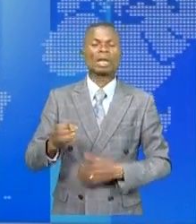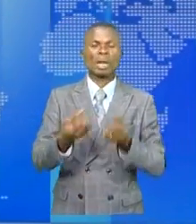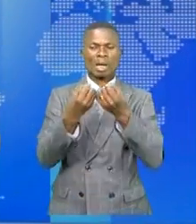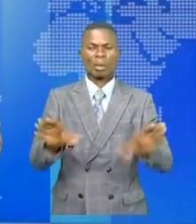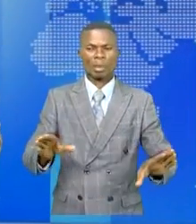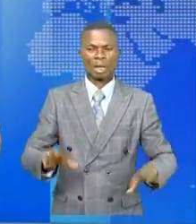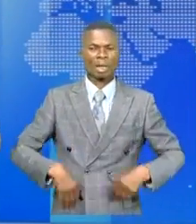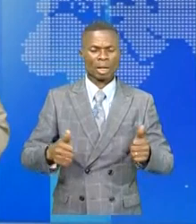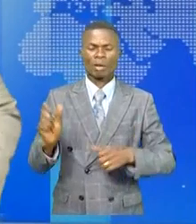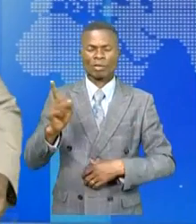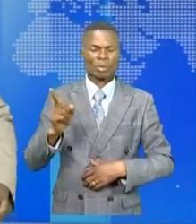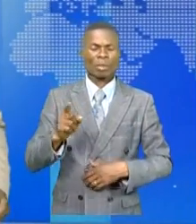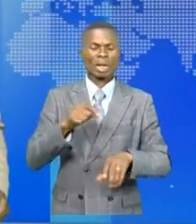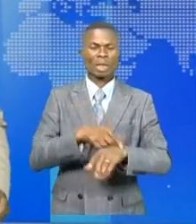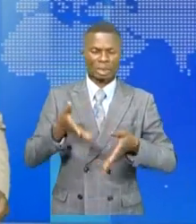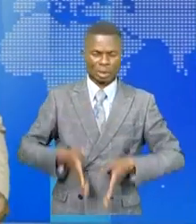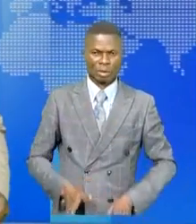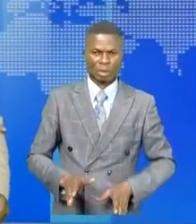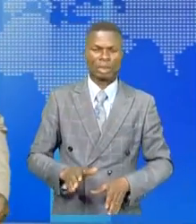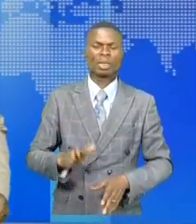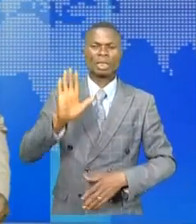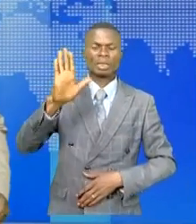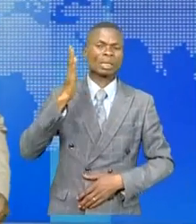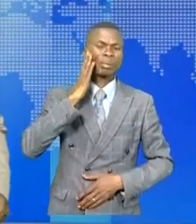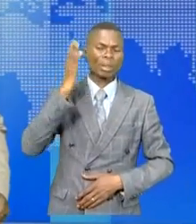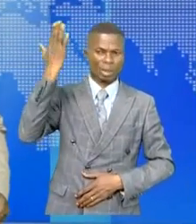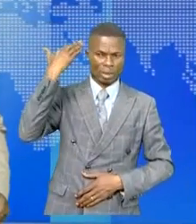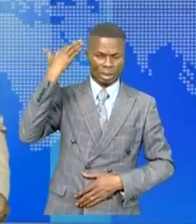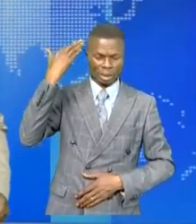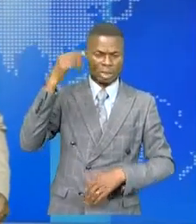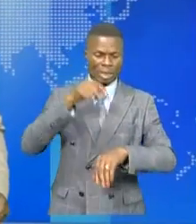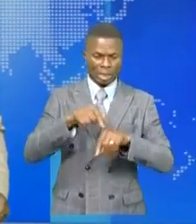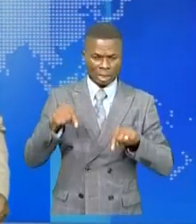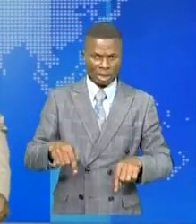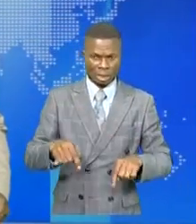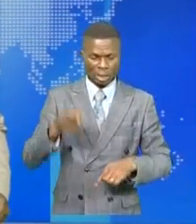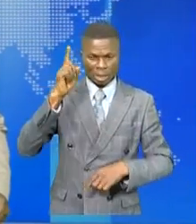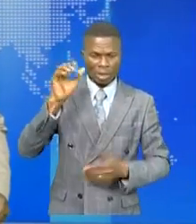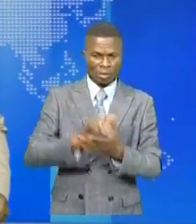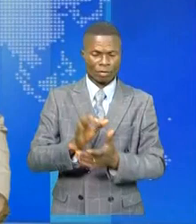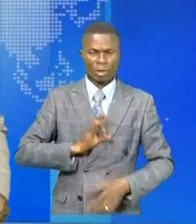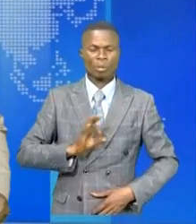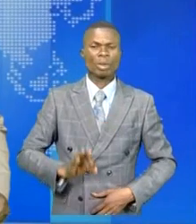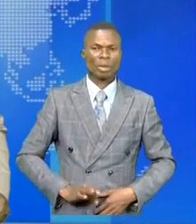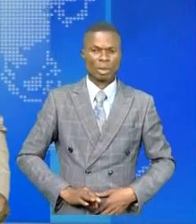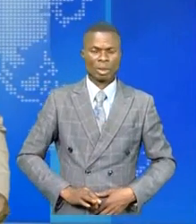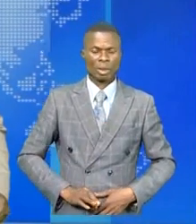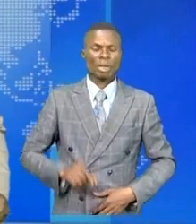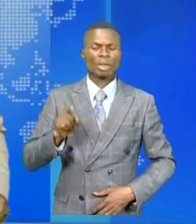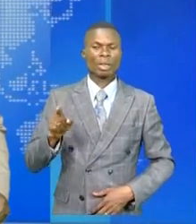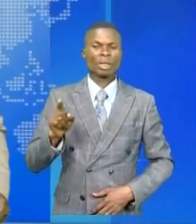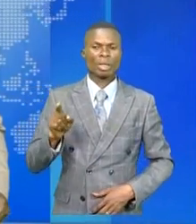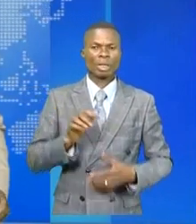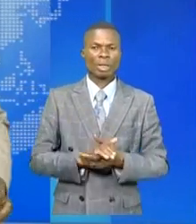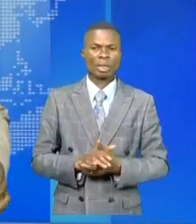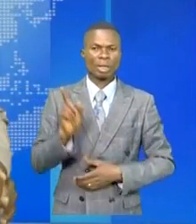sages-femmes. L'humanité les a célébrées le 5 mai passé. En marge de ces dates, la première dame de l'RDC, Denise Nyakeru